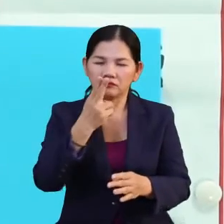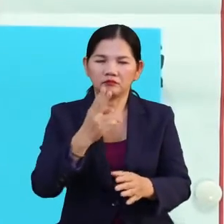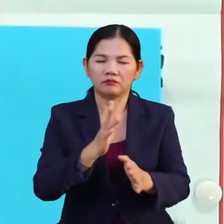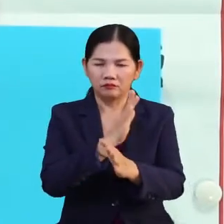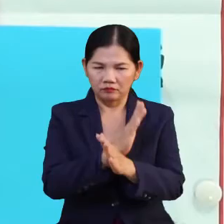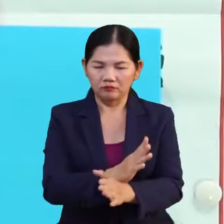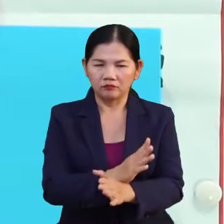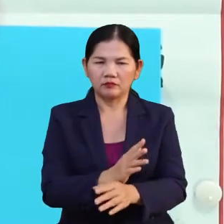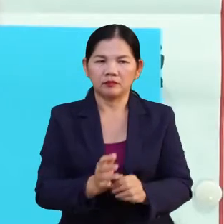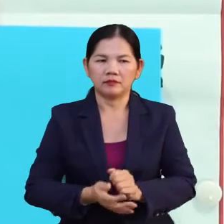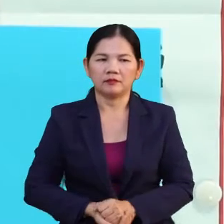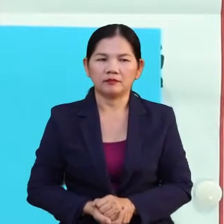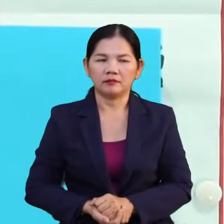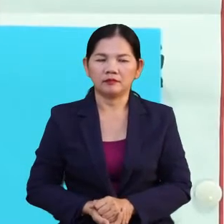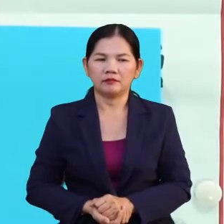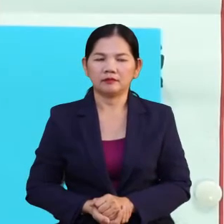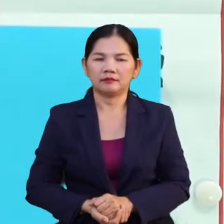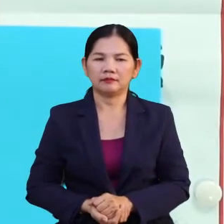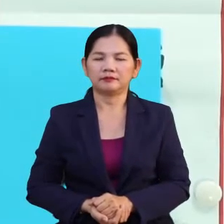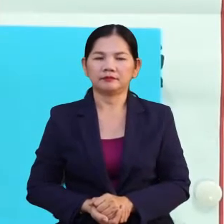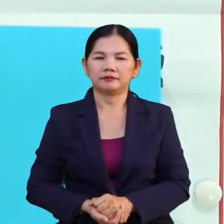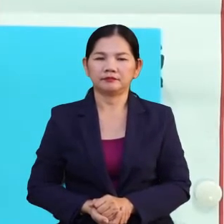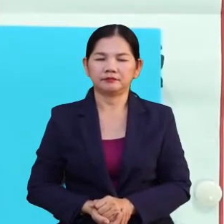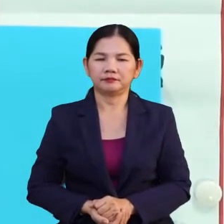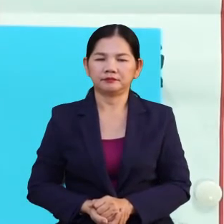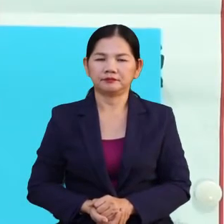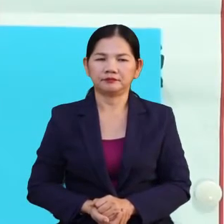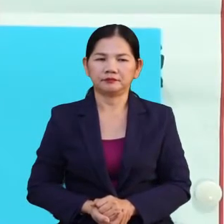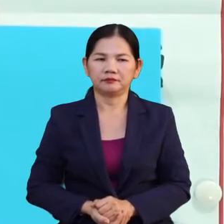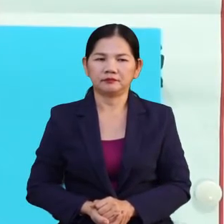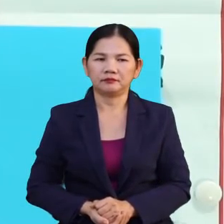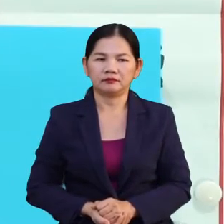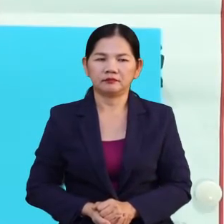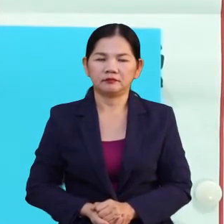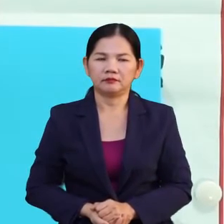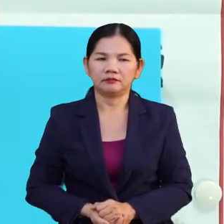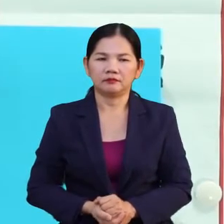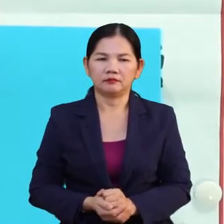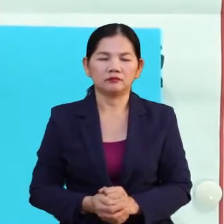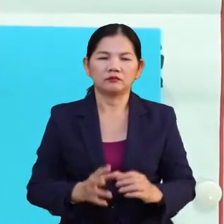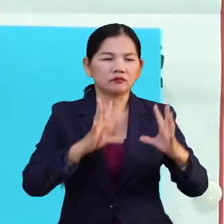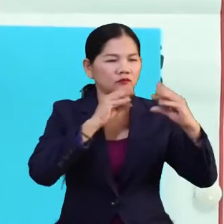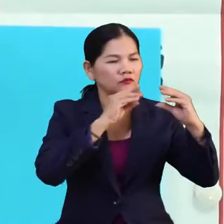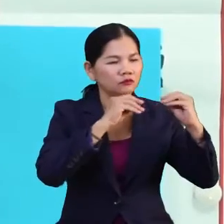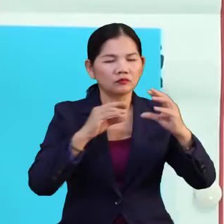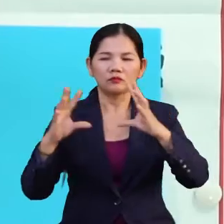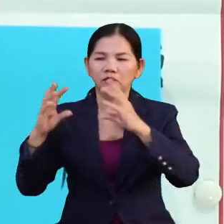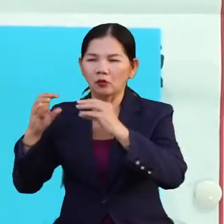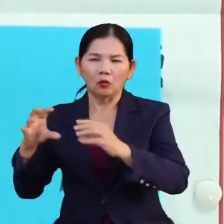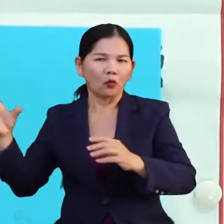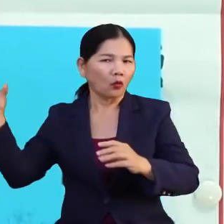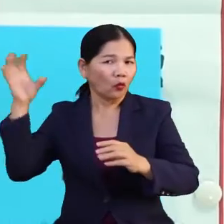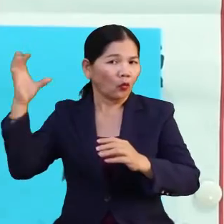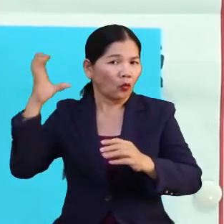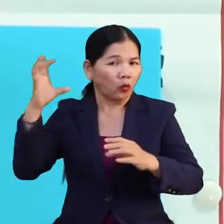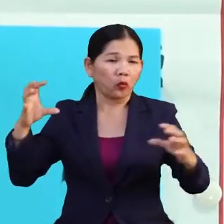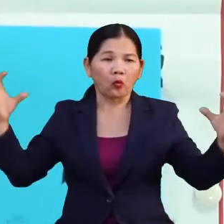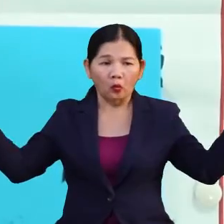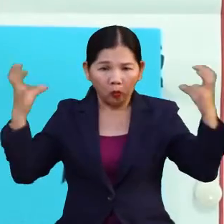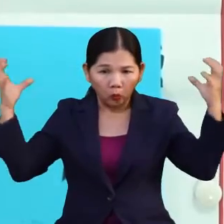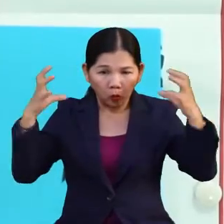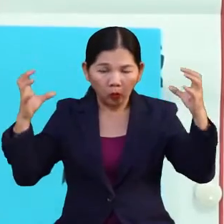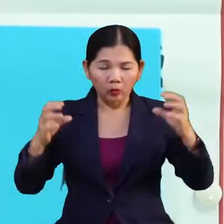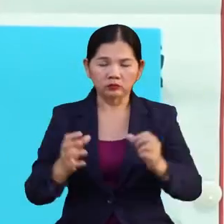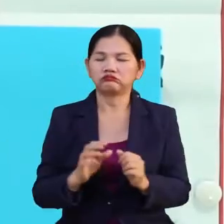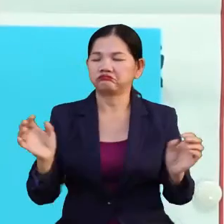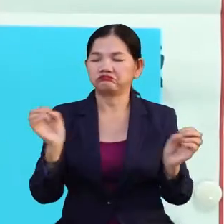គឺគេមិនជក់បារីទេណាកូនចាមួយទៀតនោះគឺមិនជជែកគ្នាឬខ្លាំងអញ្ចឹង